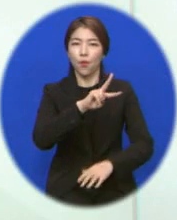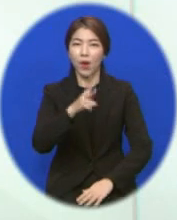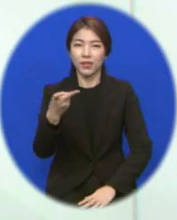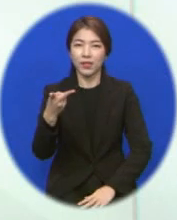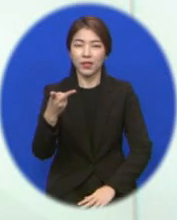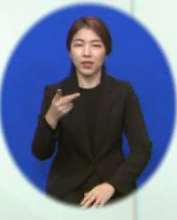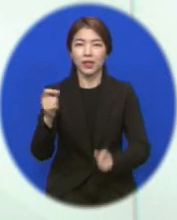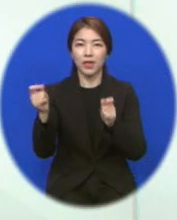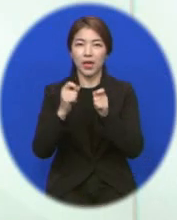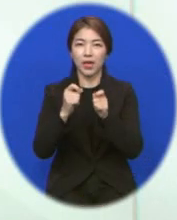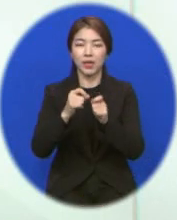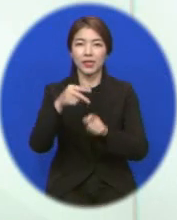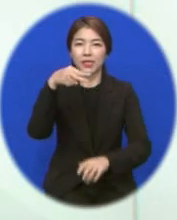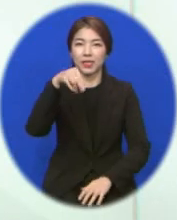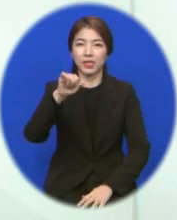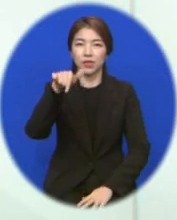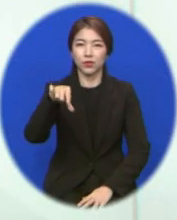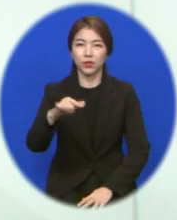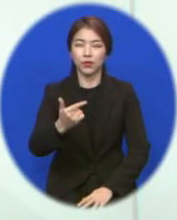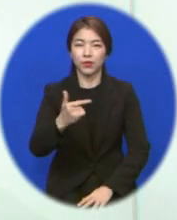지하철2호선과연계하고